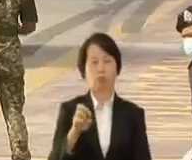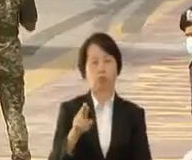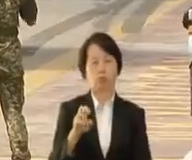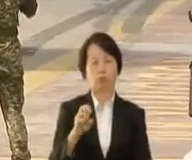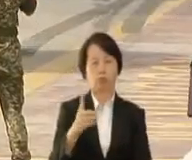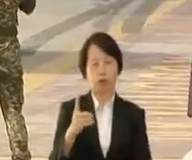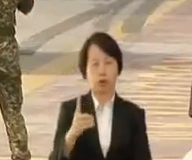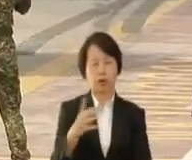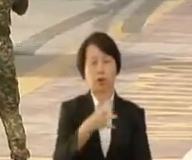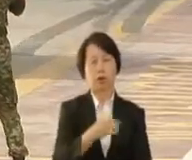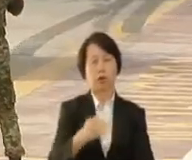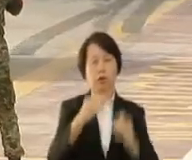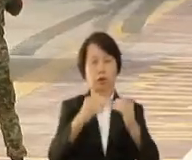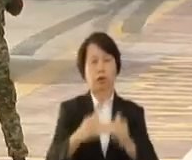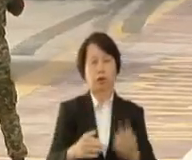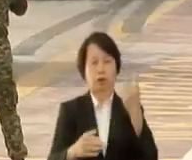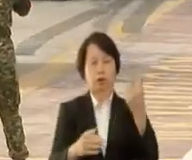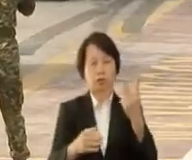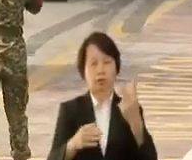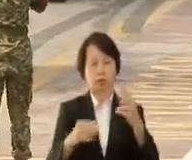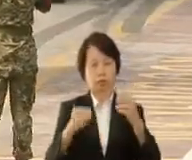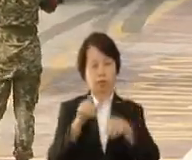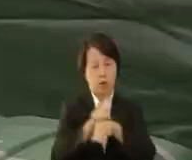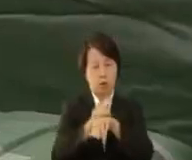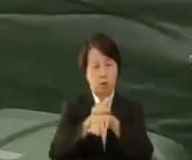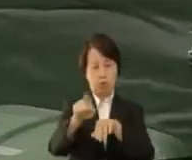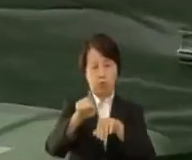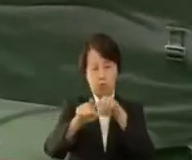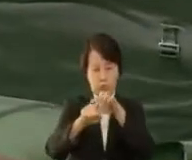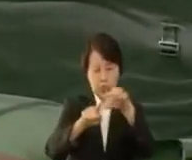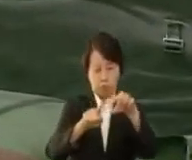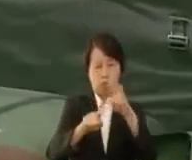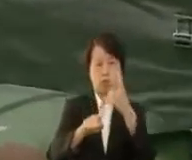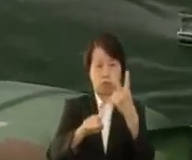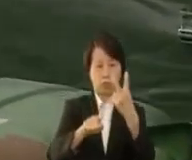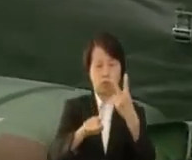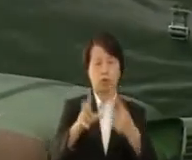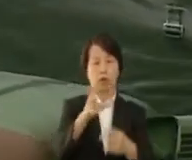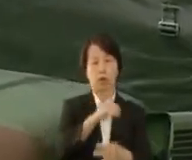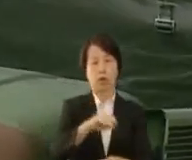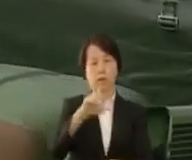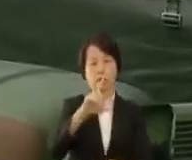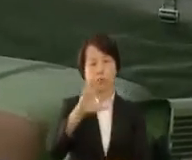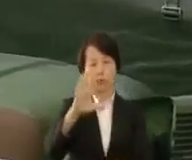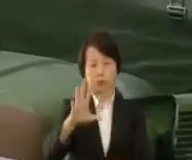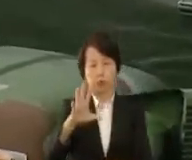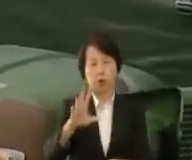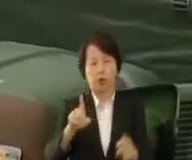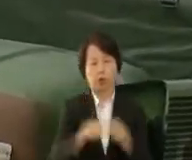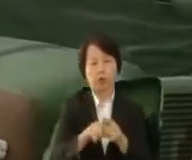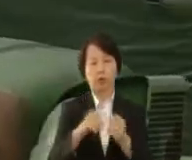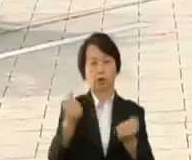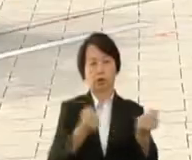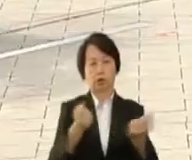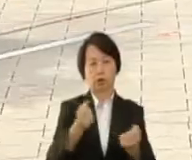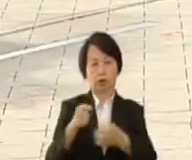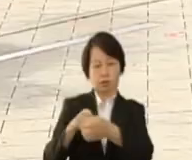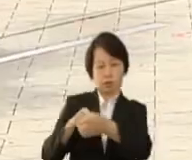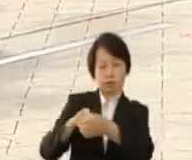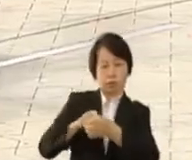Seterusnya adalah 2 buah meriam 105mm Pack Howitzer L5 bersama kenderaan